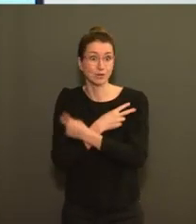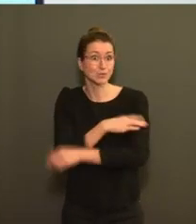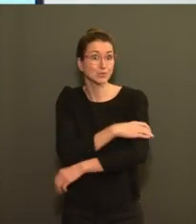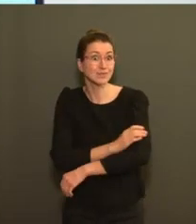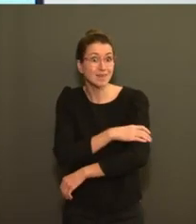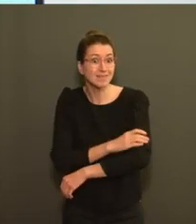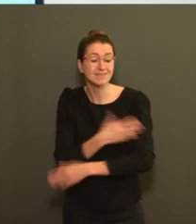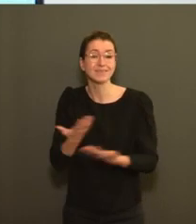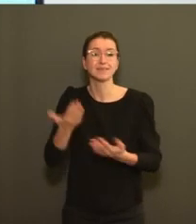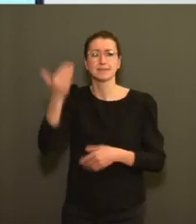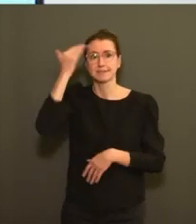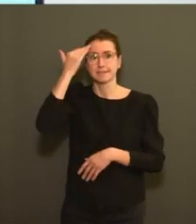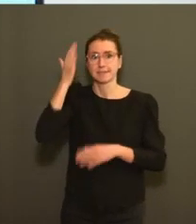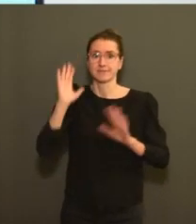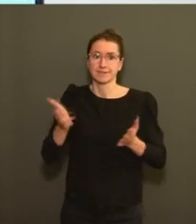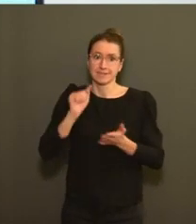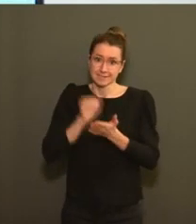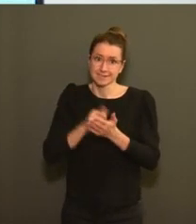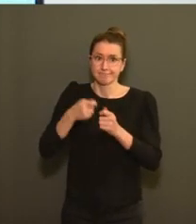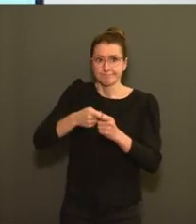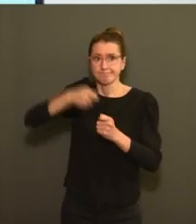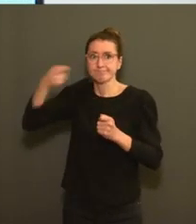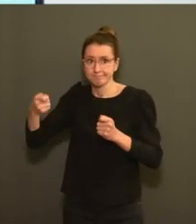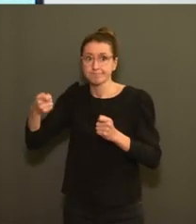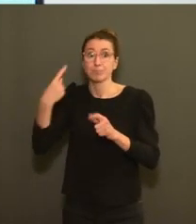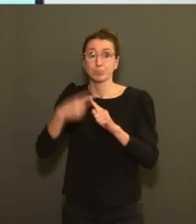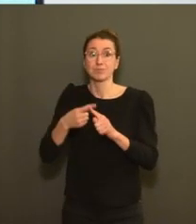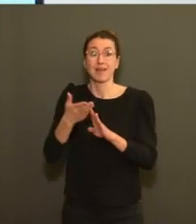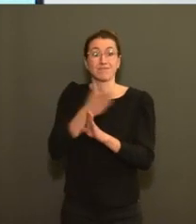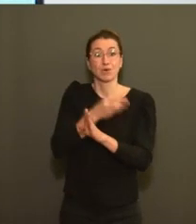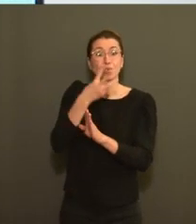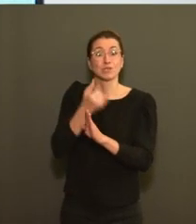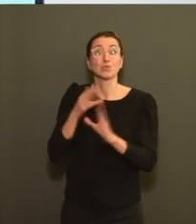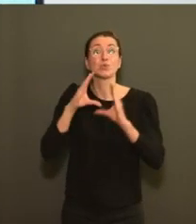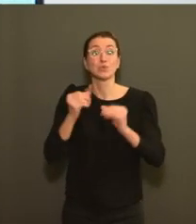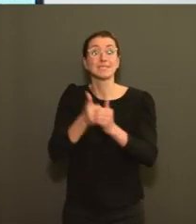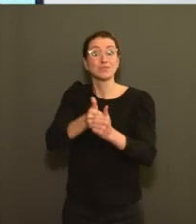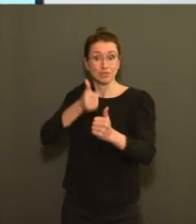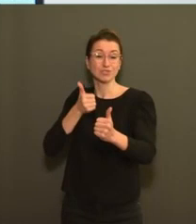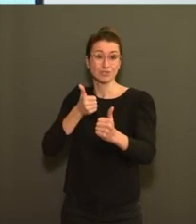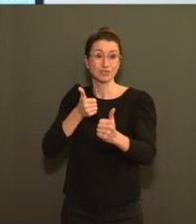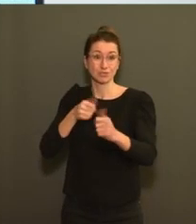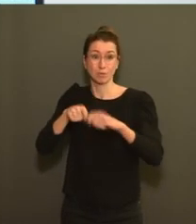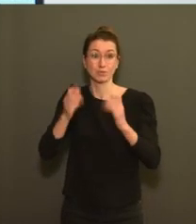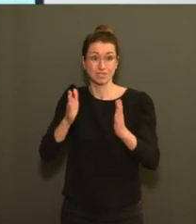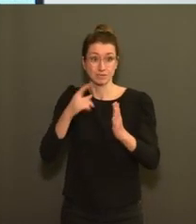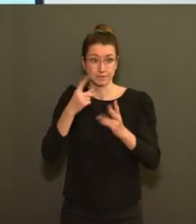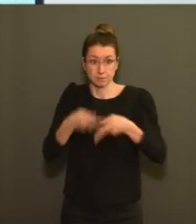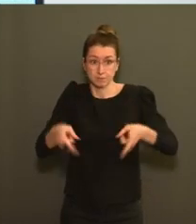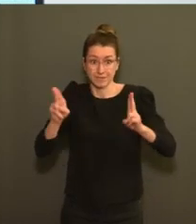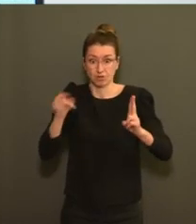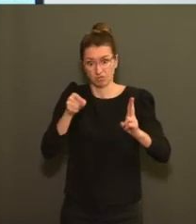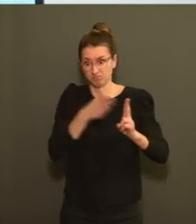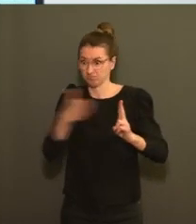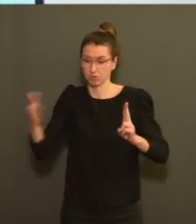par 3 jours de cours à distance. 2 semaines donc au total où les enfants seront à la maison et où vous